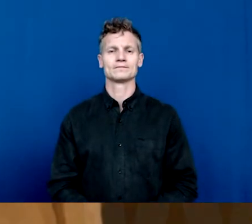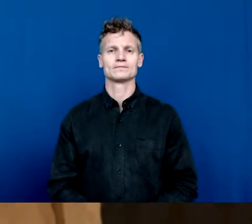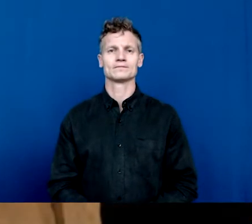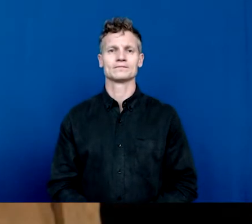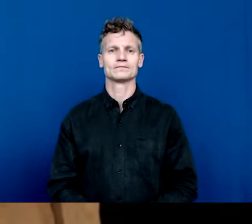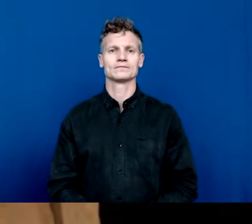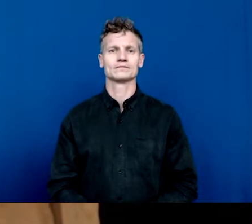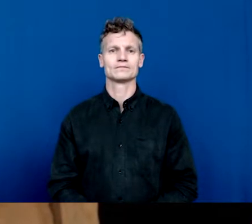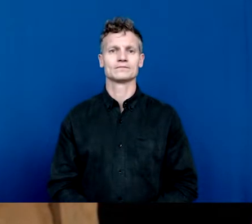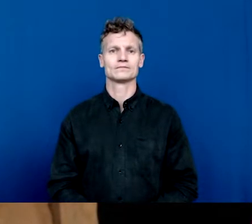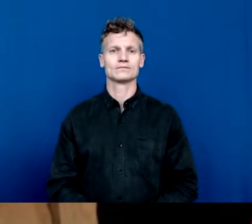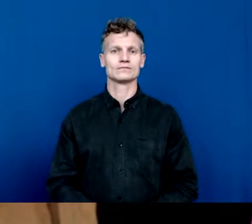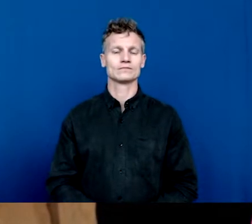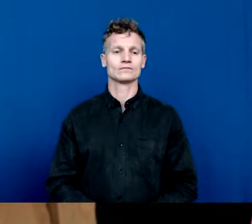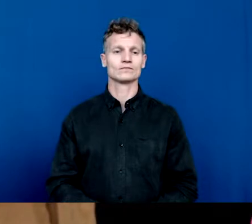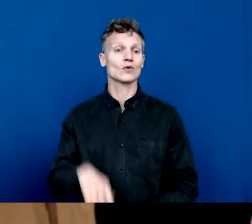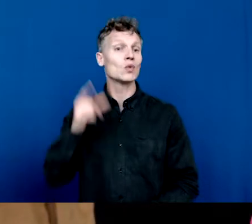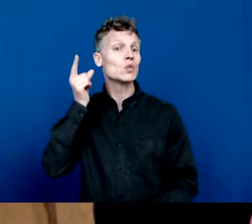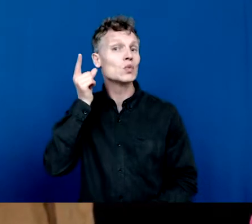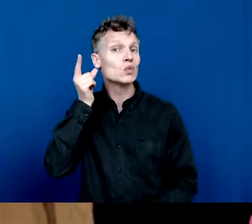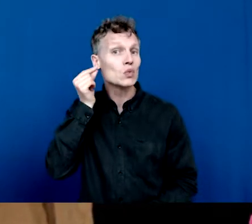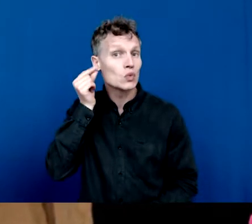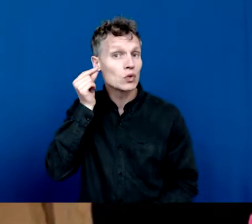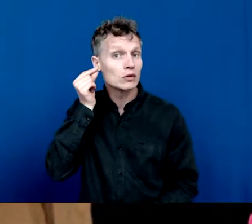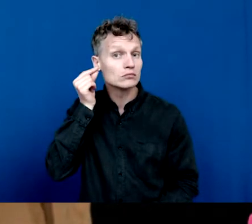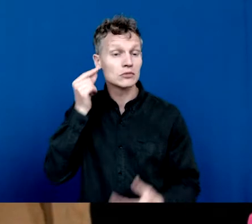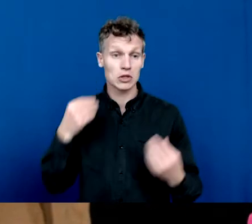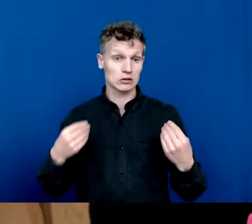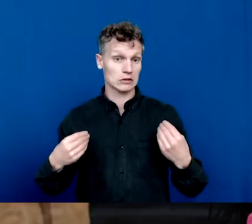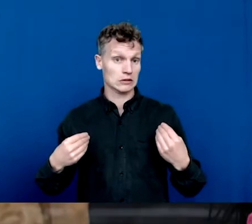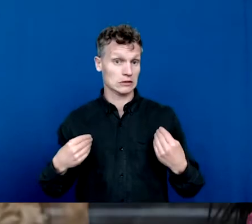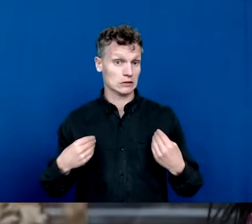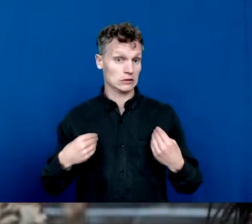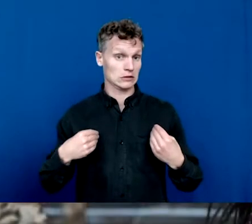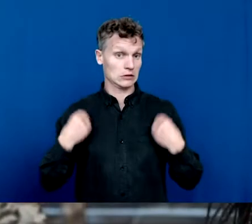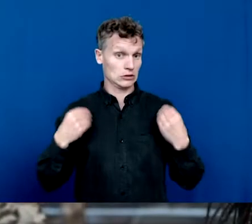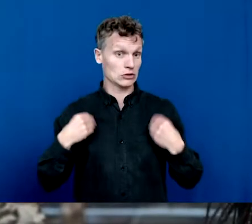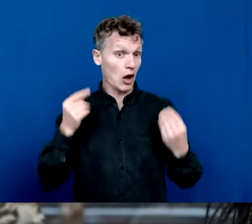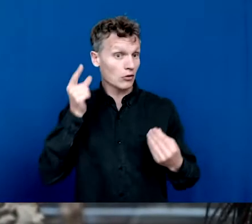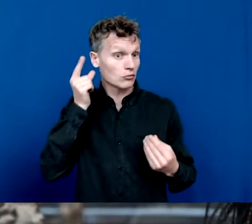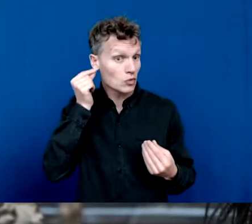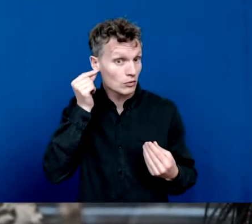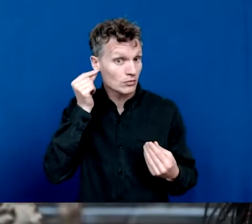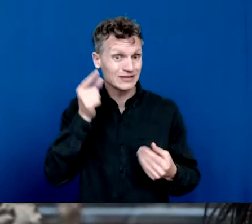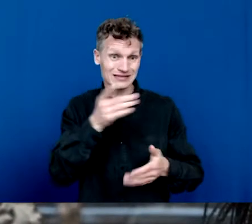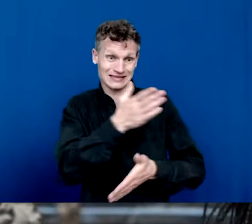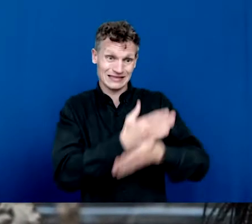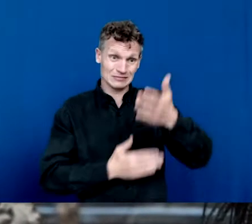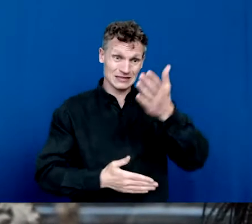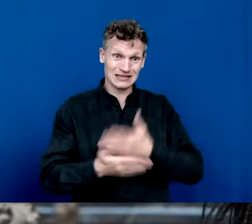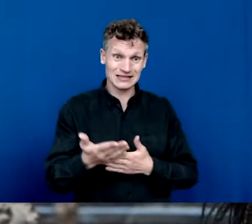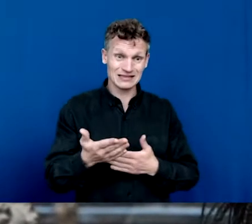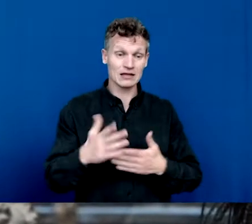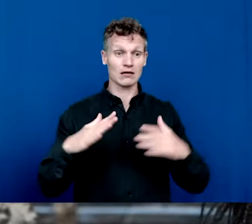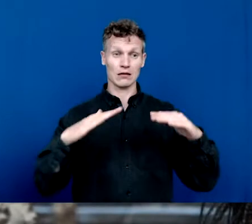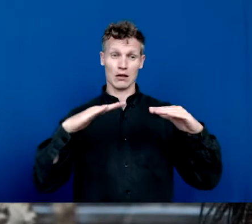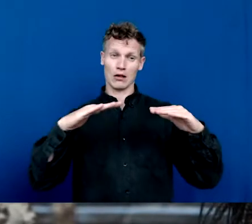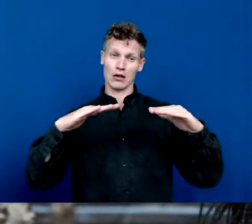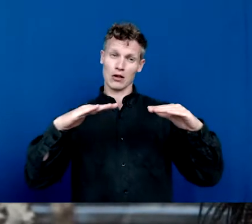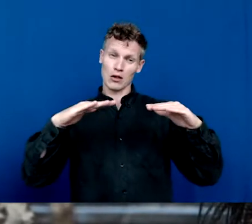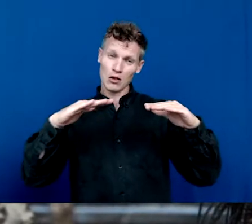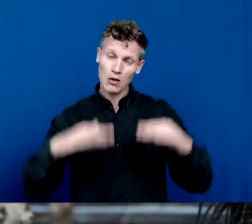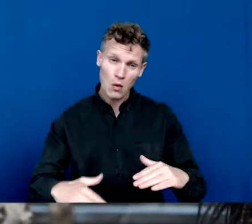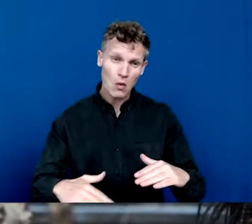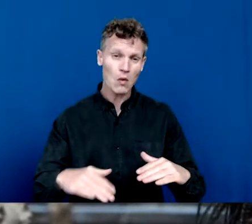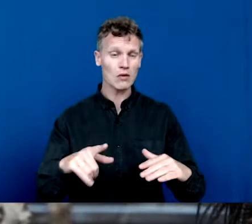Les filles et les jeunes femmes en situation de handicap ont les niveaux les plus bas d'information et d'éducation